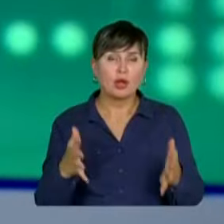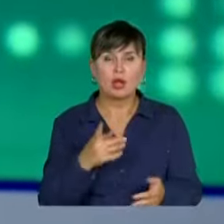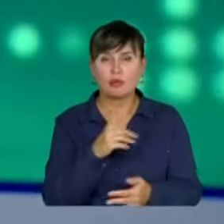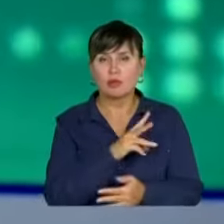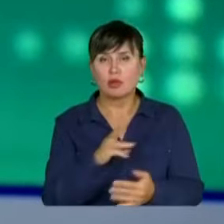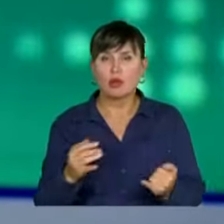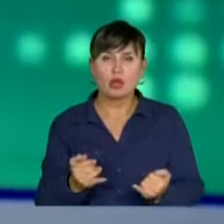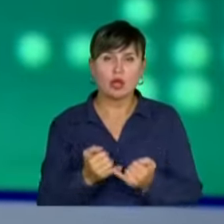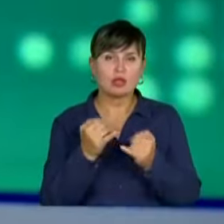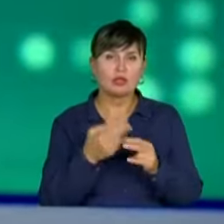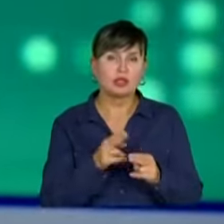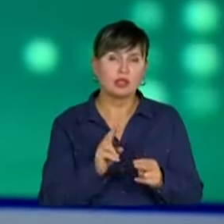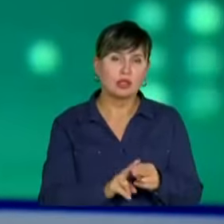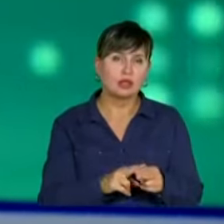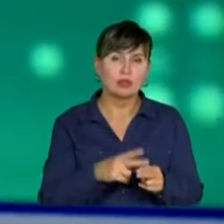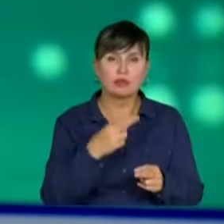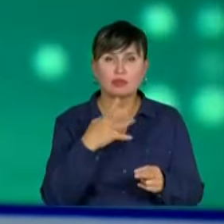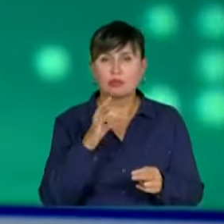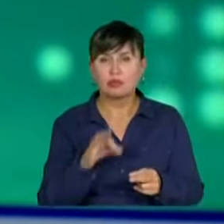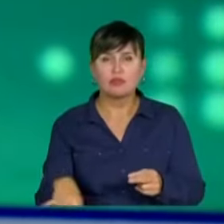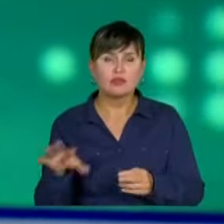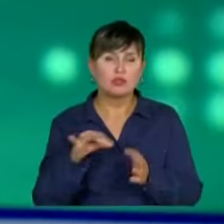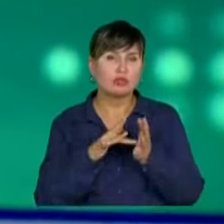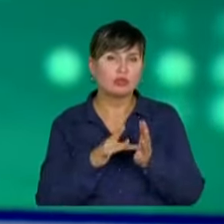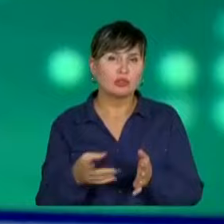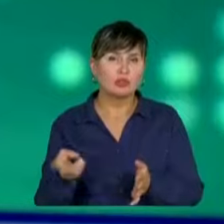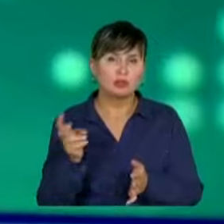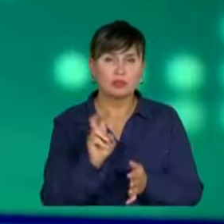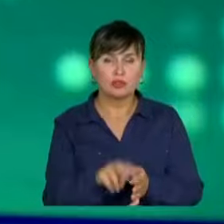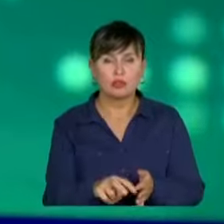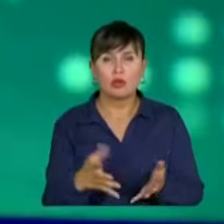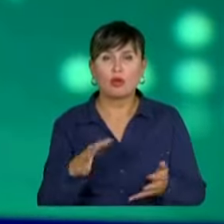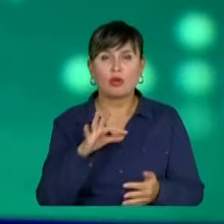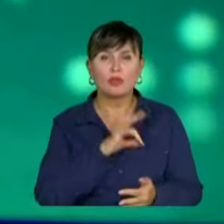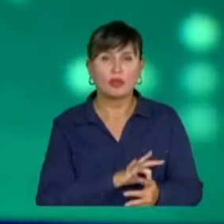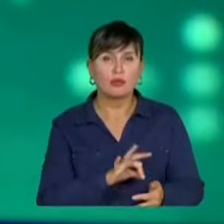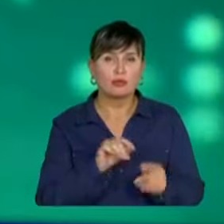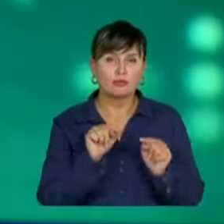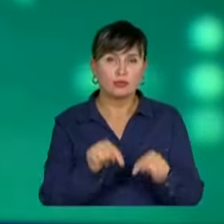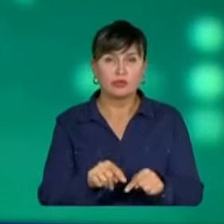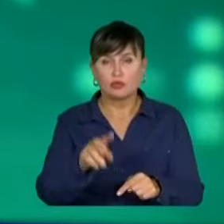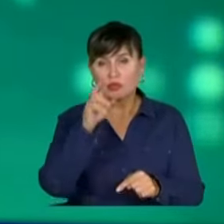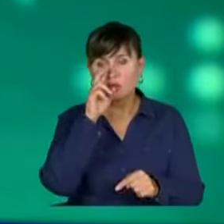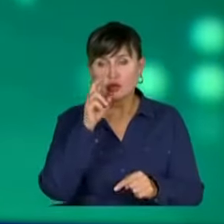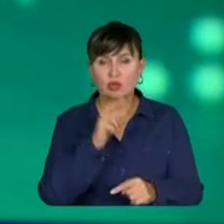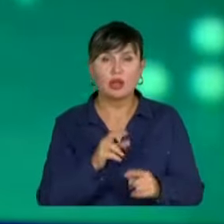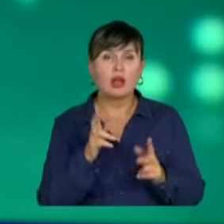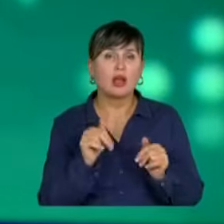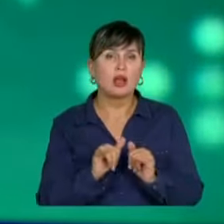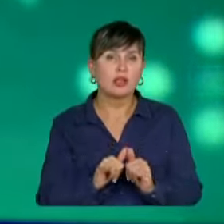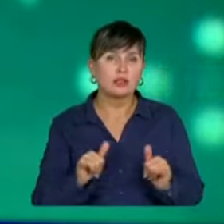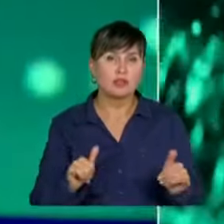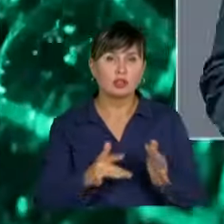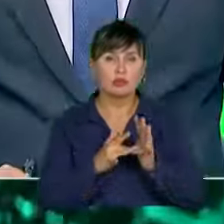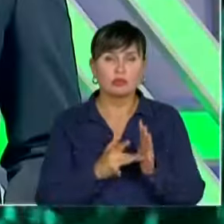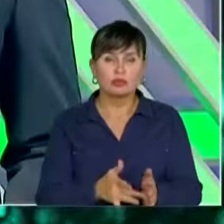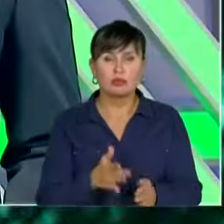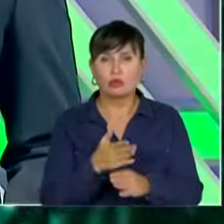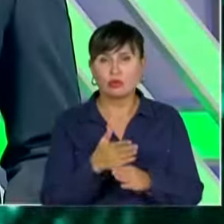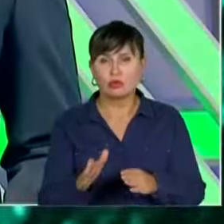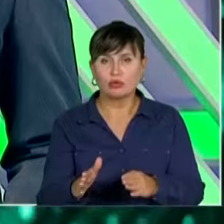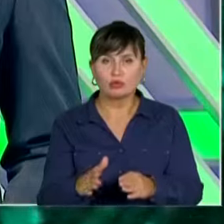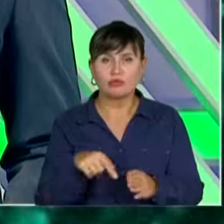гостей. Это четверть всех туристов, посетивших страну. Какой доход от туризма поступил в городскую казну и как развивается туристическая отрасль в